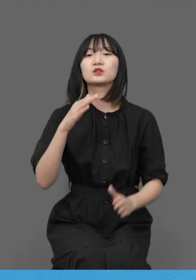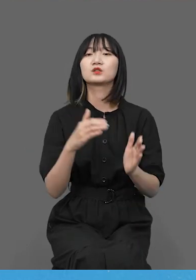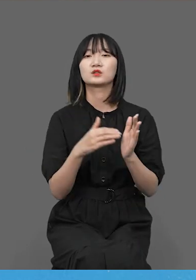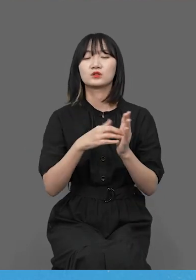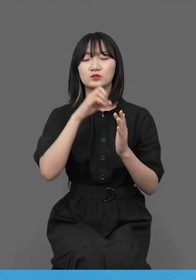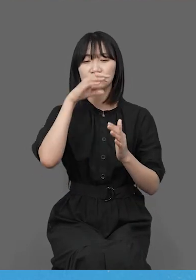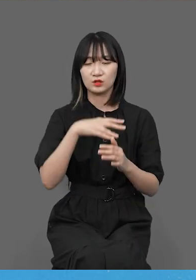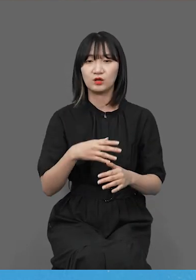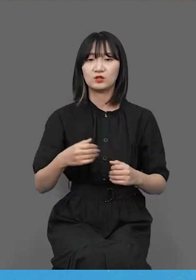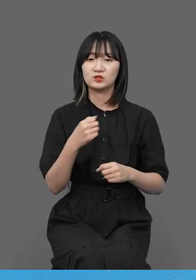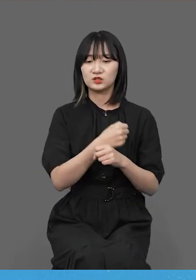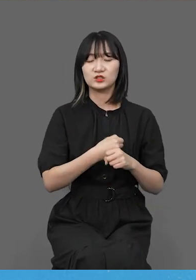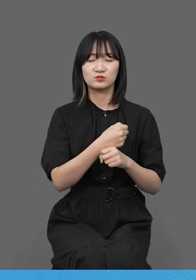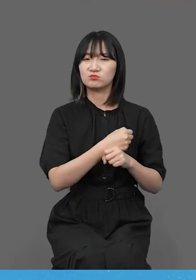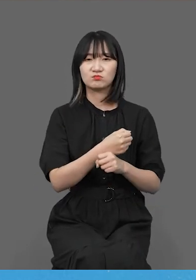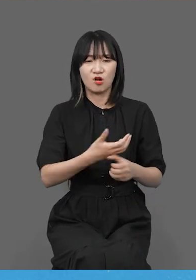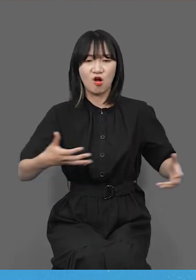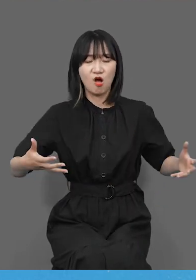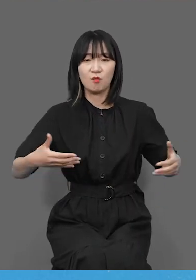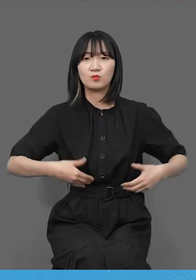나그네는 짐이 가벼워야 됩니다.